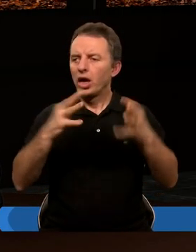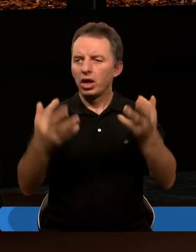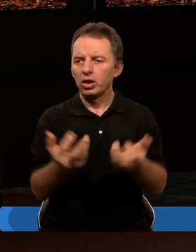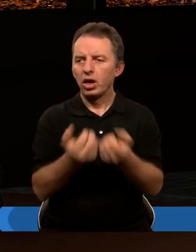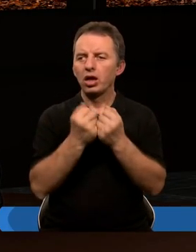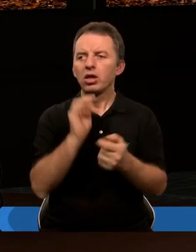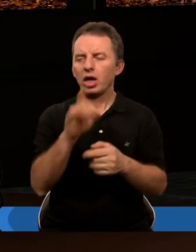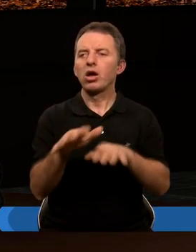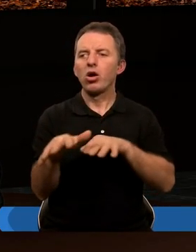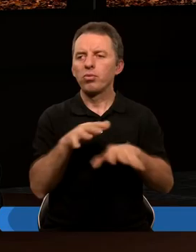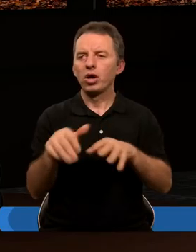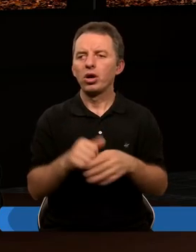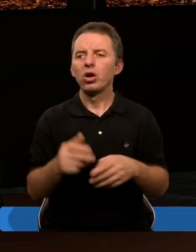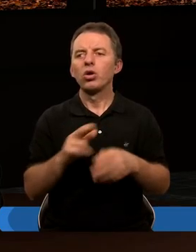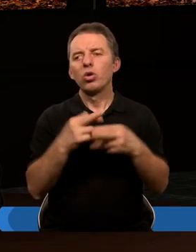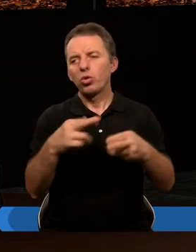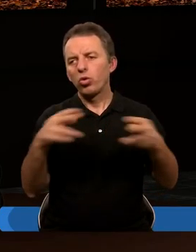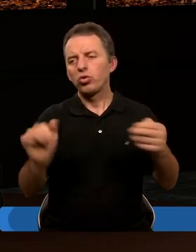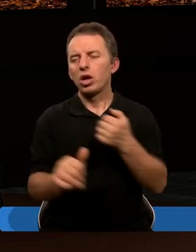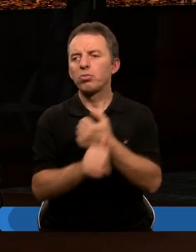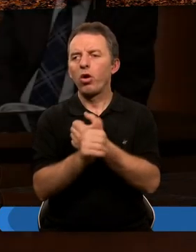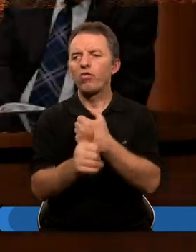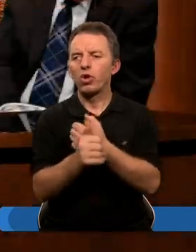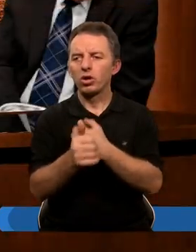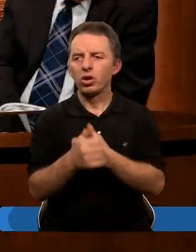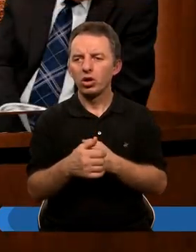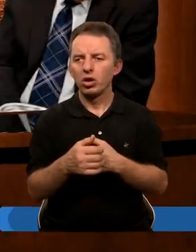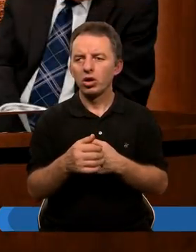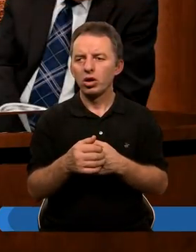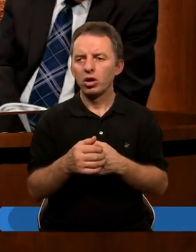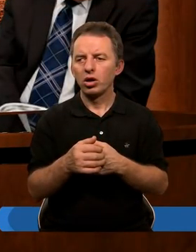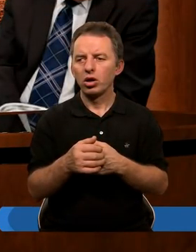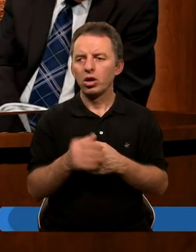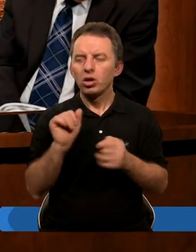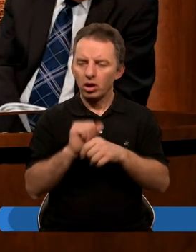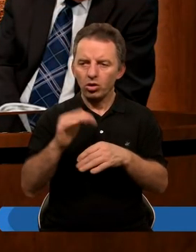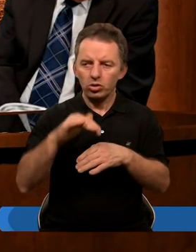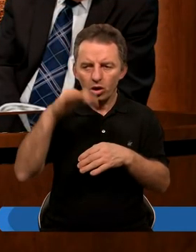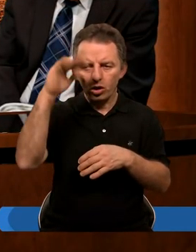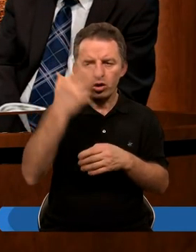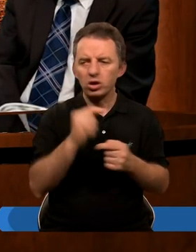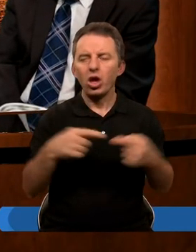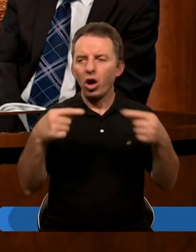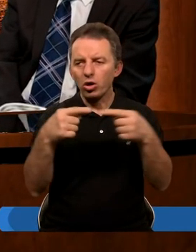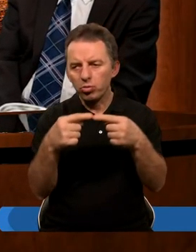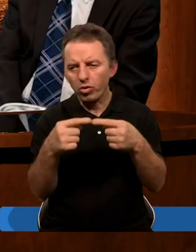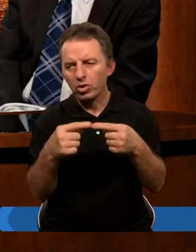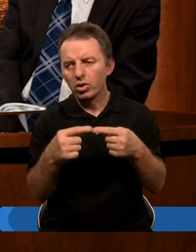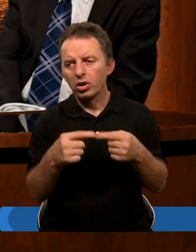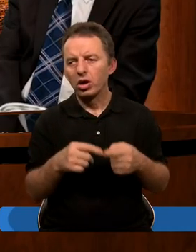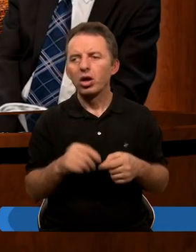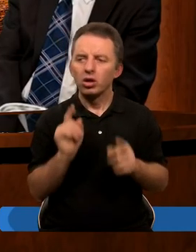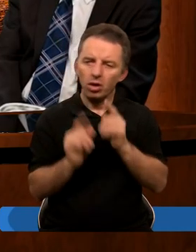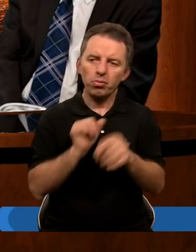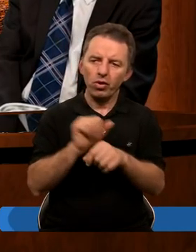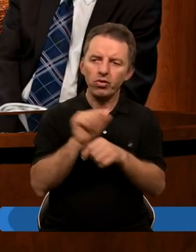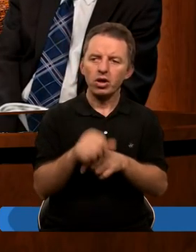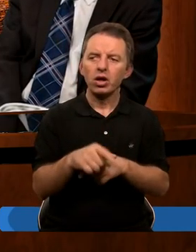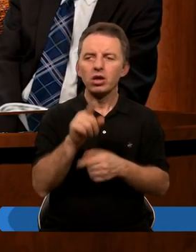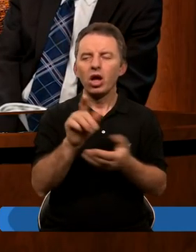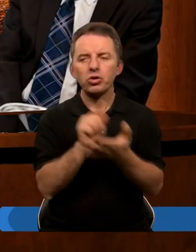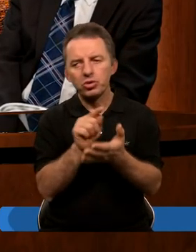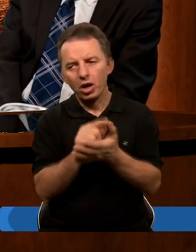znajdują takiego miejsca z różnych powodów. sami to dorośli są nieodpowiedni, a często bywa tak,